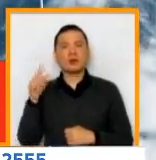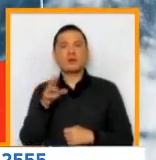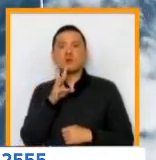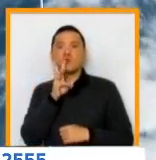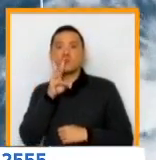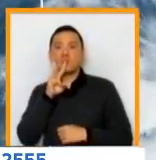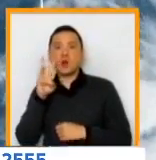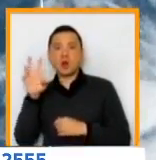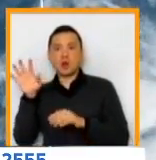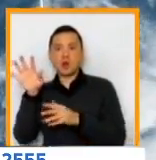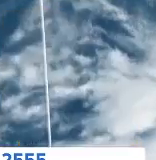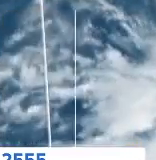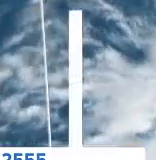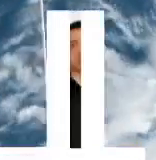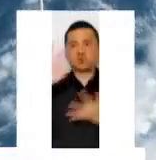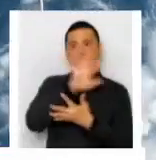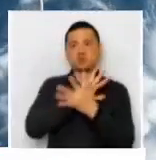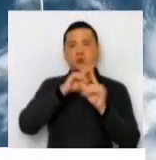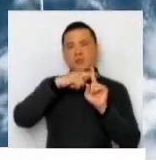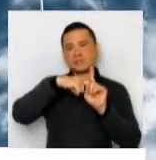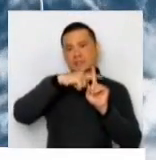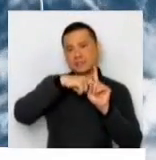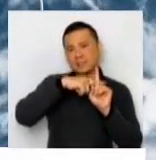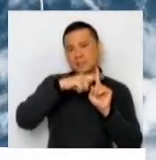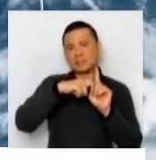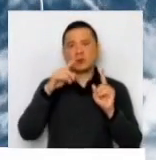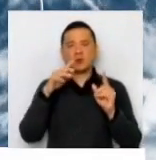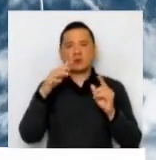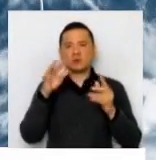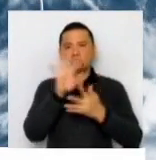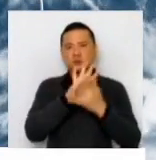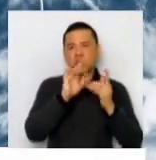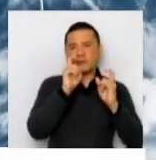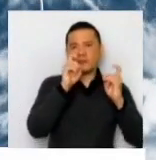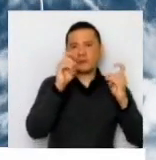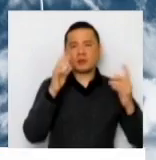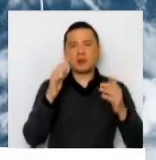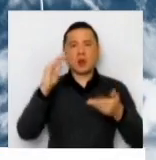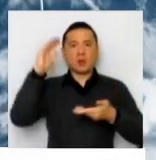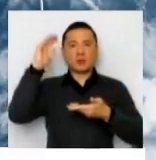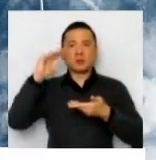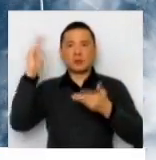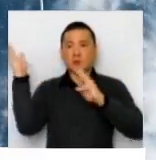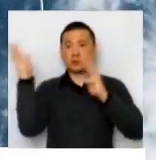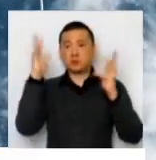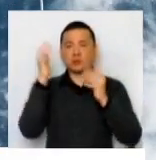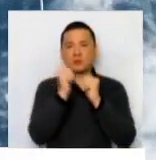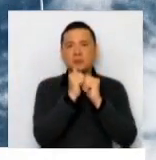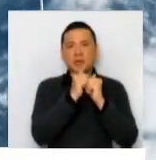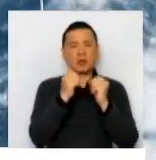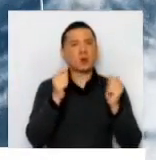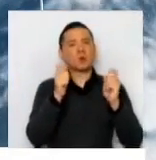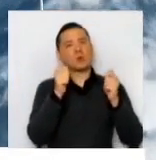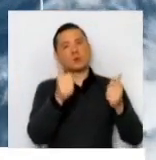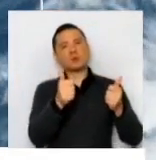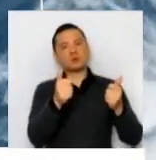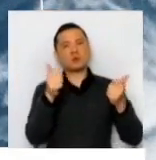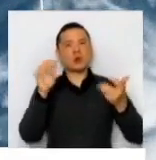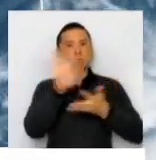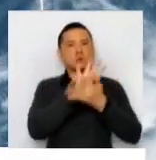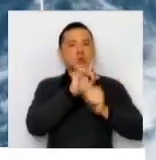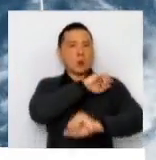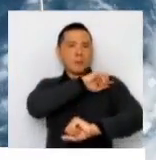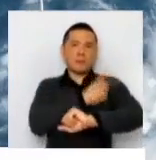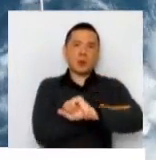surface temperature, at mahina yung tinatawag nating vertical wind shear dito sa area ng bagyong si Kiko, no? Kaya naging lahat itong